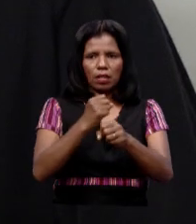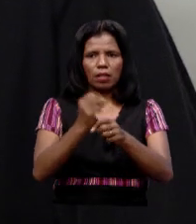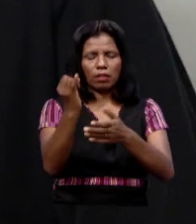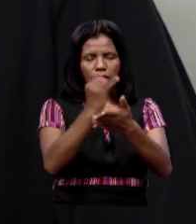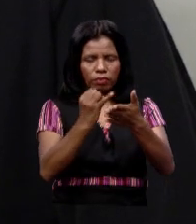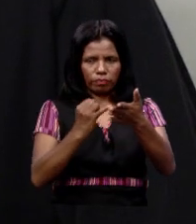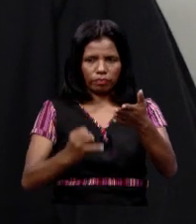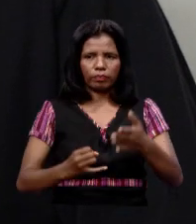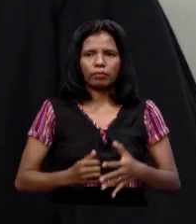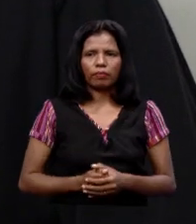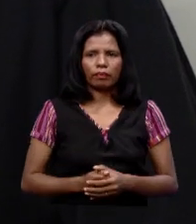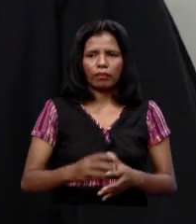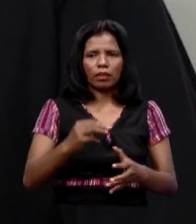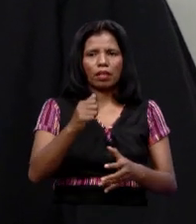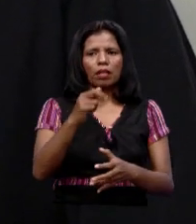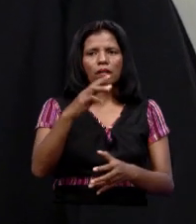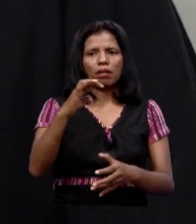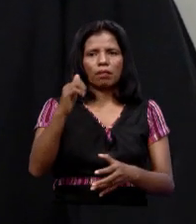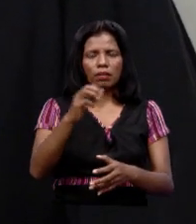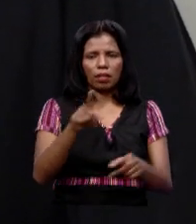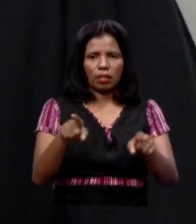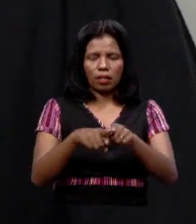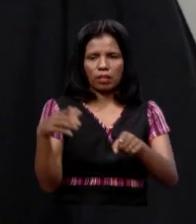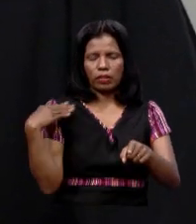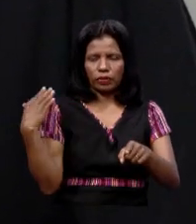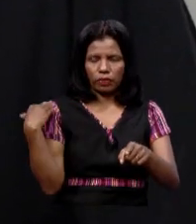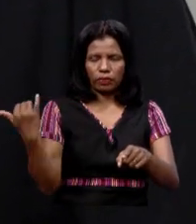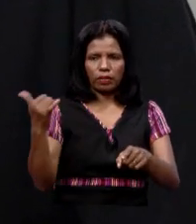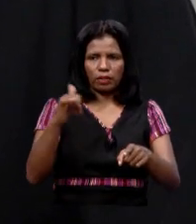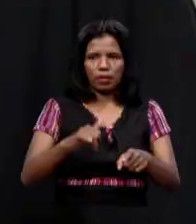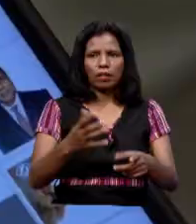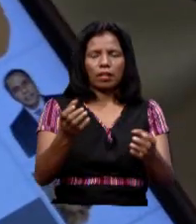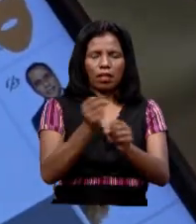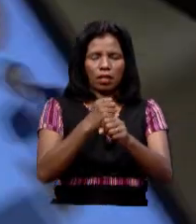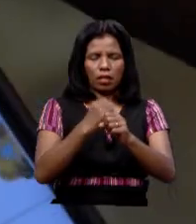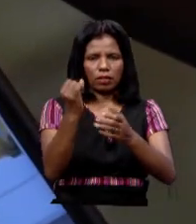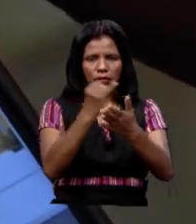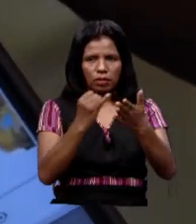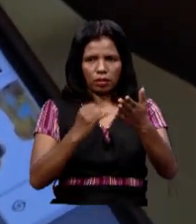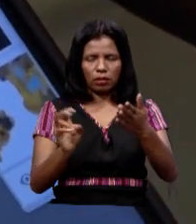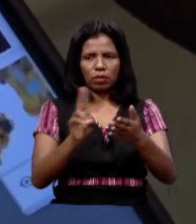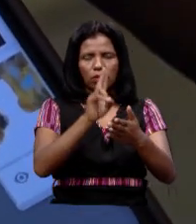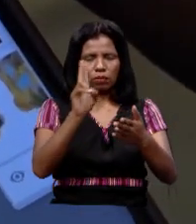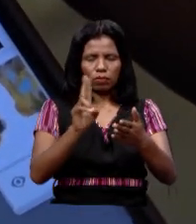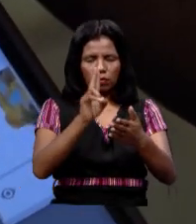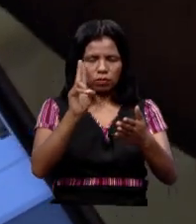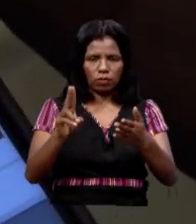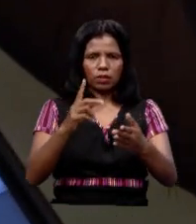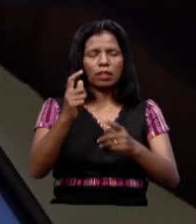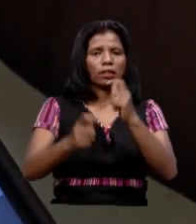digital. Mario Imaculado anisan joven creativo nebe ia talento halo desenho nebe utiliza aplicação